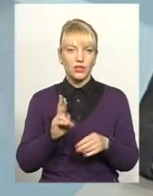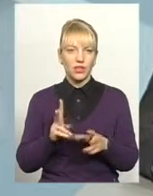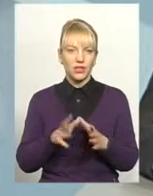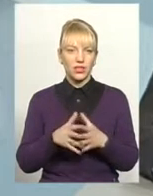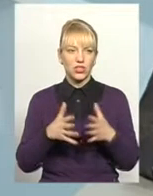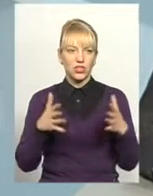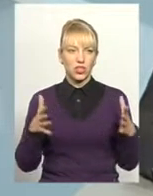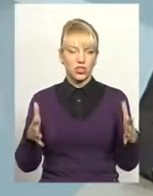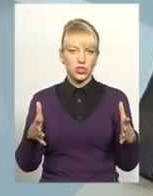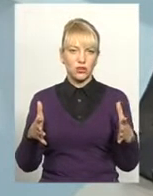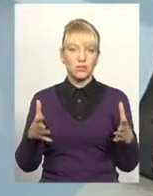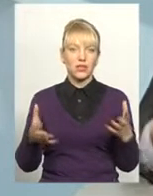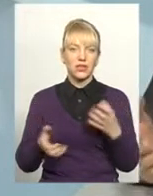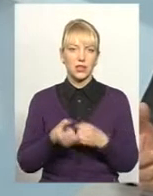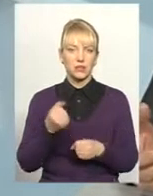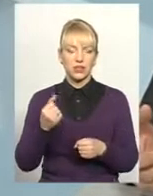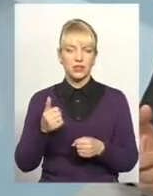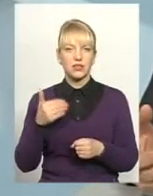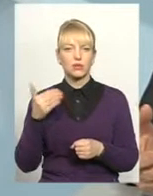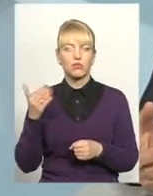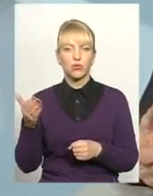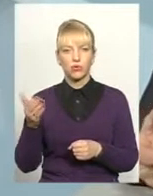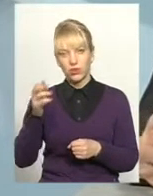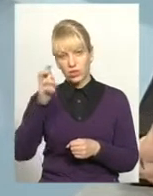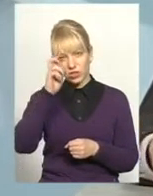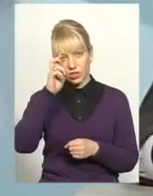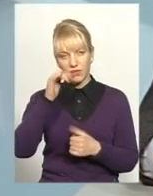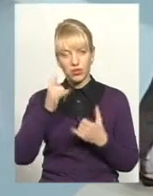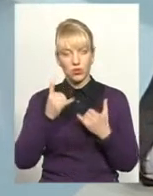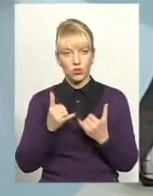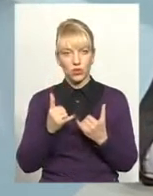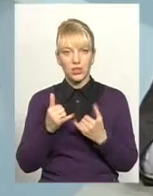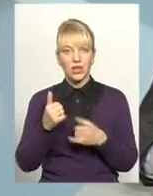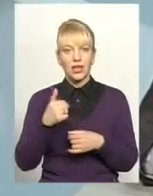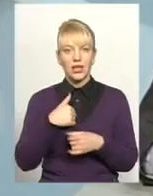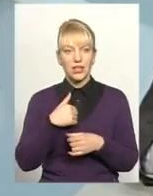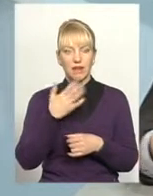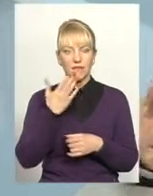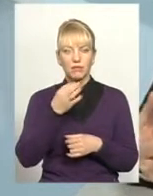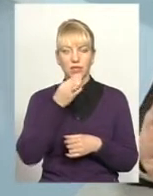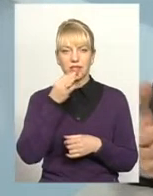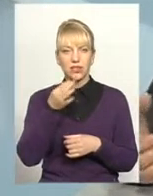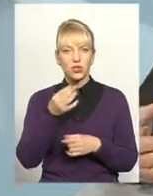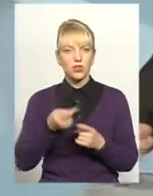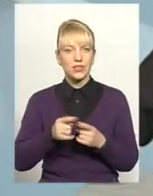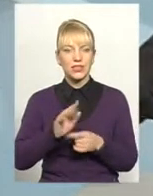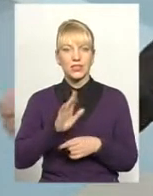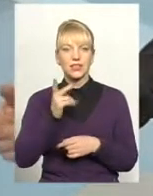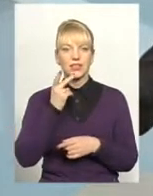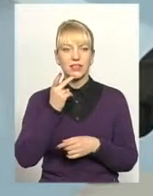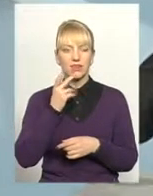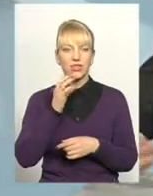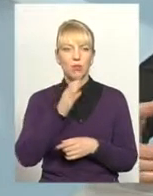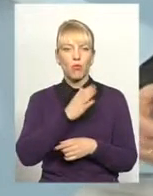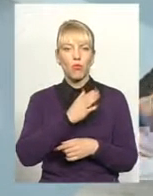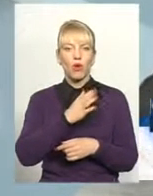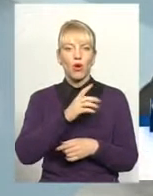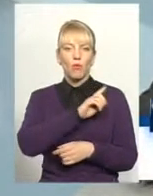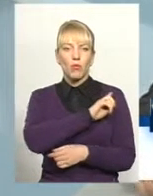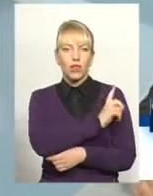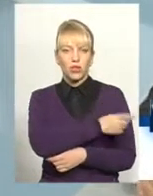найширшої підтримки з боку держави сьогодні. І я вам скажу, що це не завжди по плечу одному